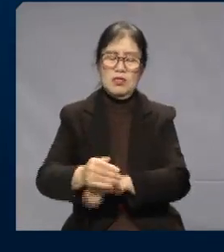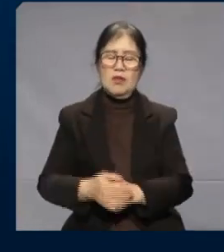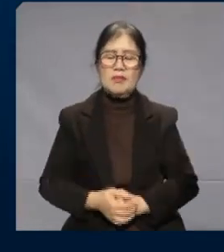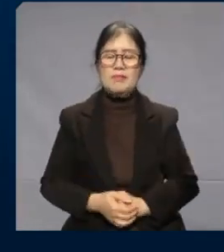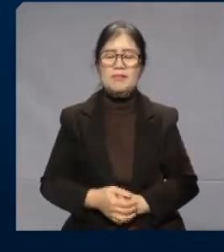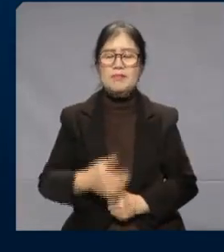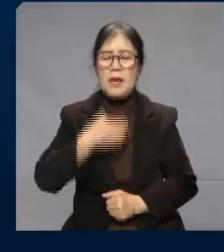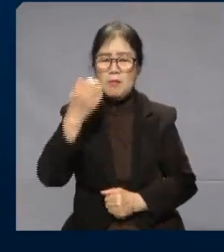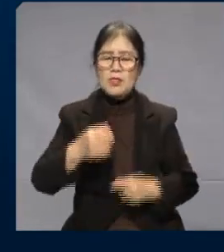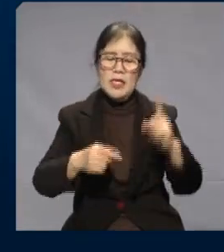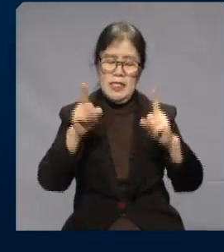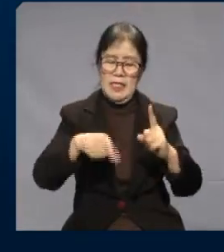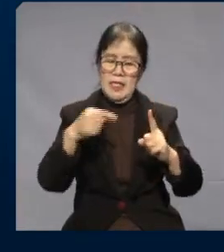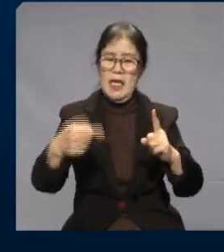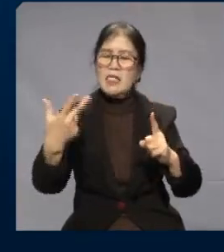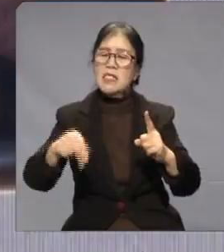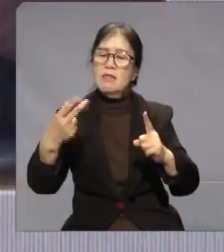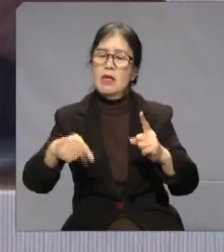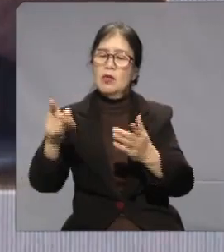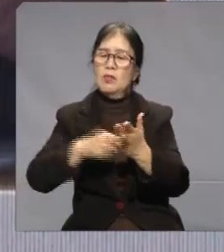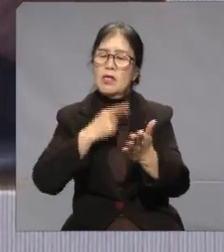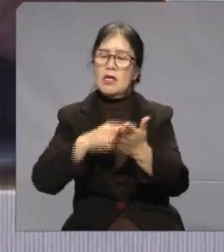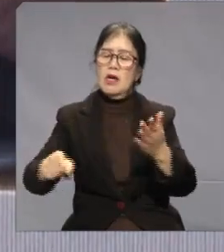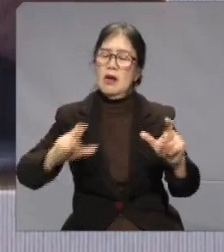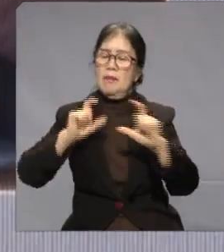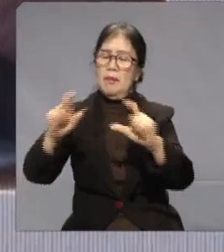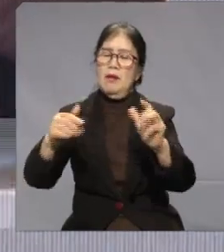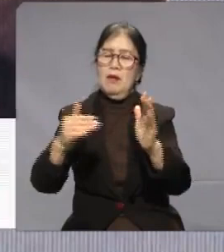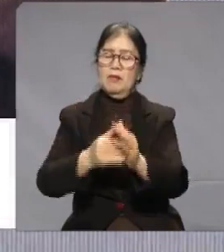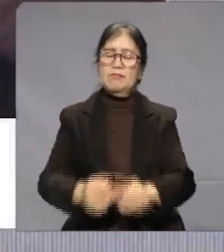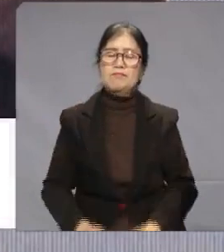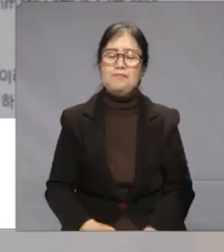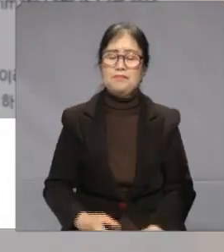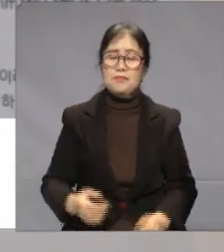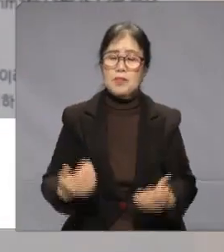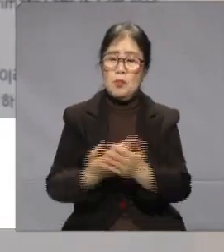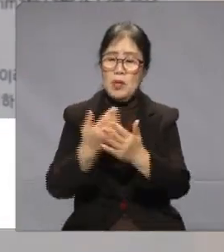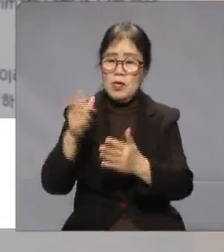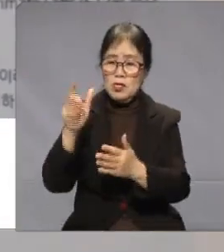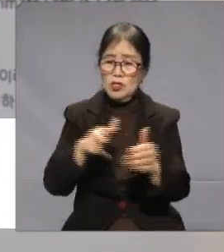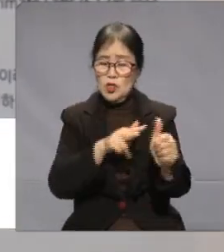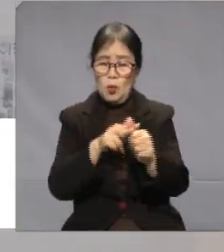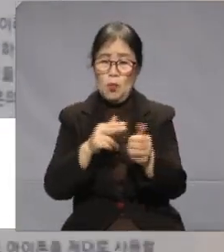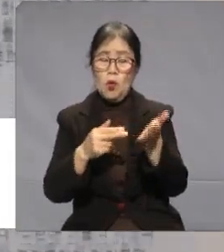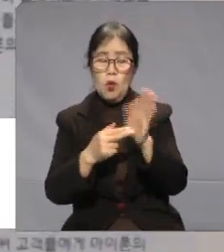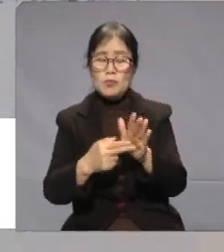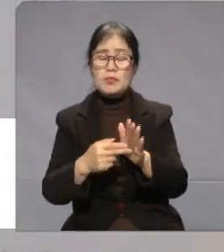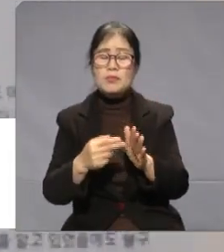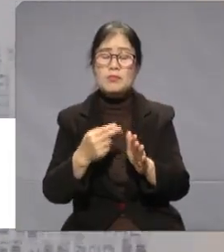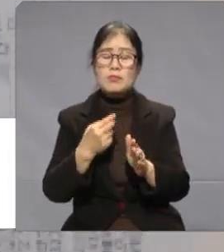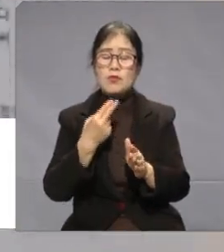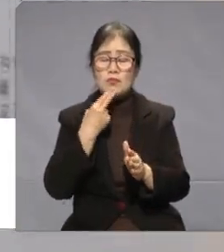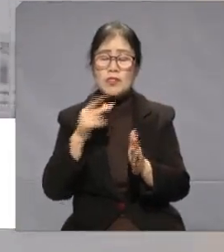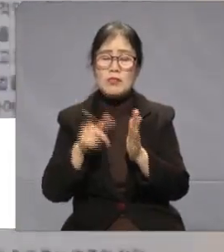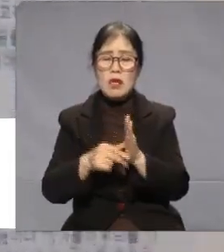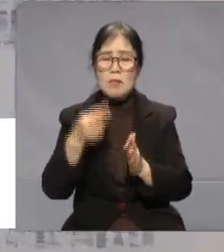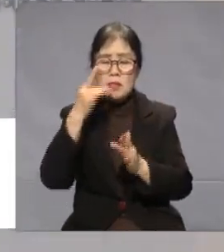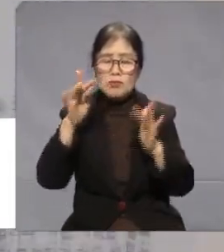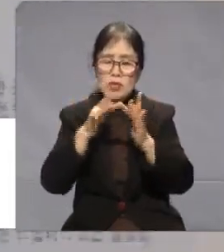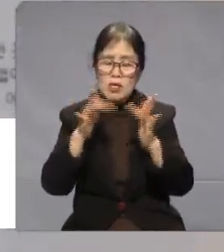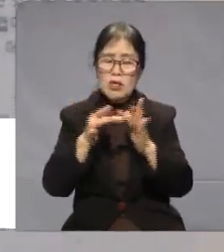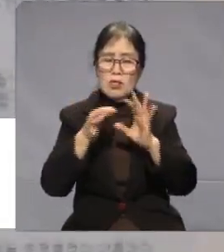1인당 7만 원을 배상하라고 판결했습니다. 애플이 업데이트 정보를 내놓지 않는 상황에서 소비자가 미국 사이트를